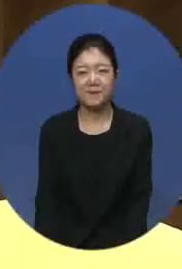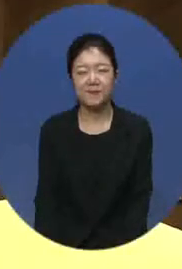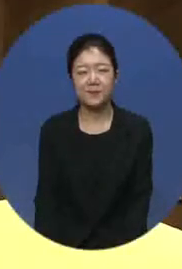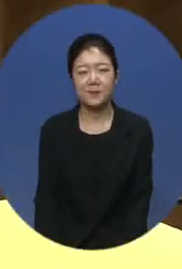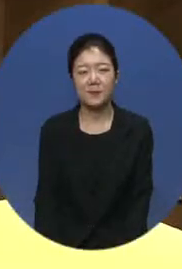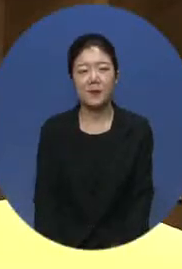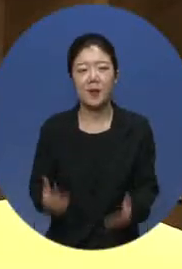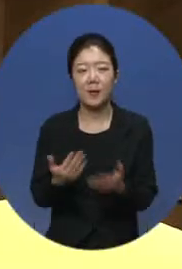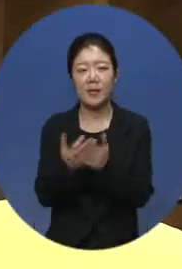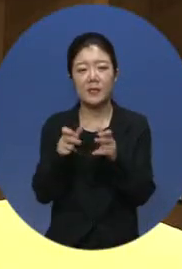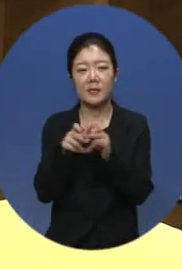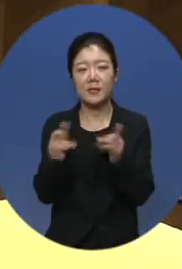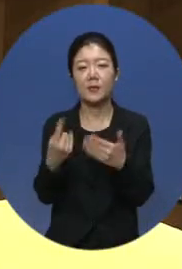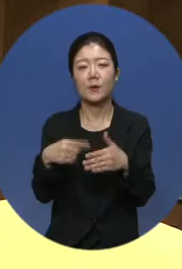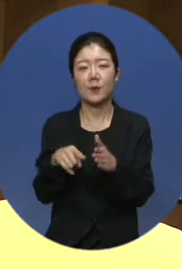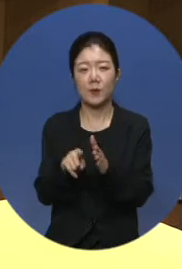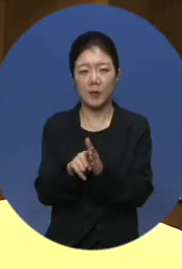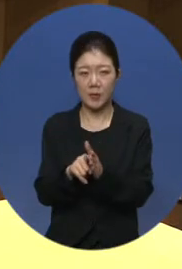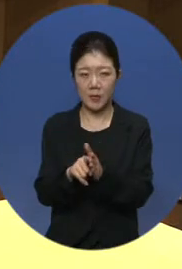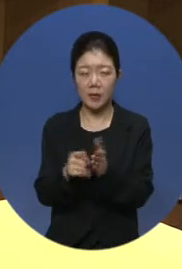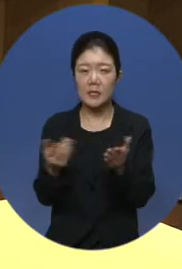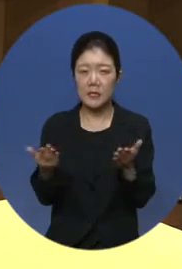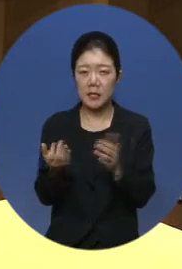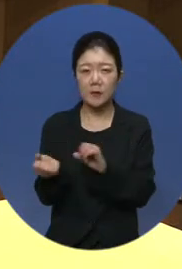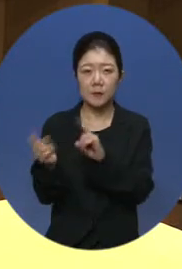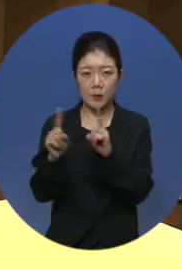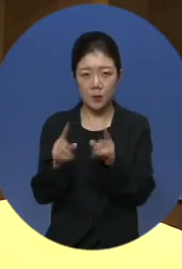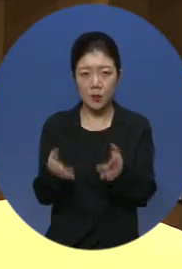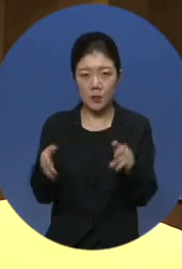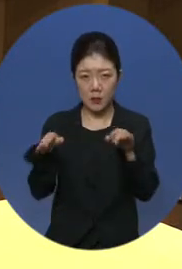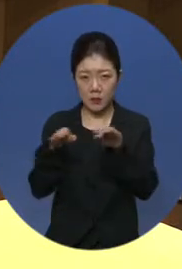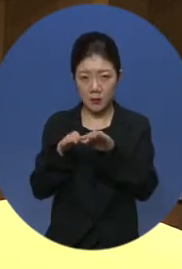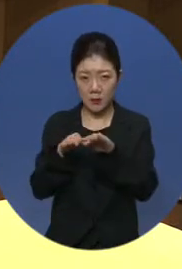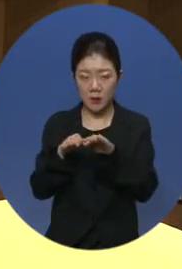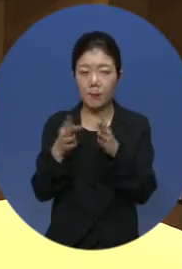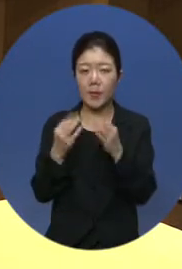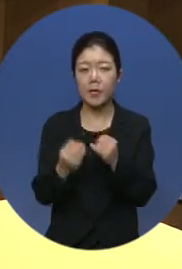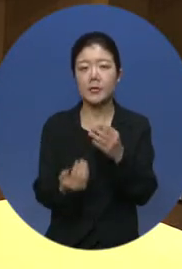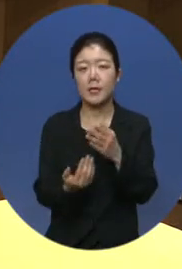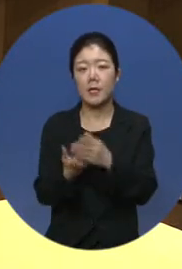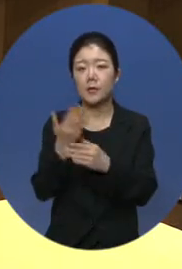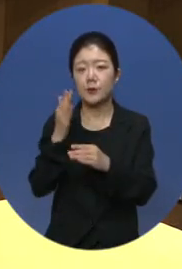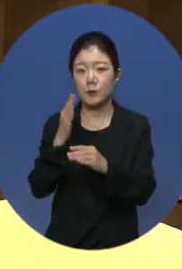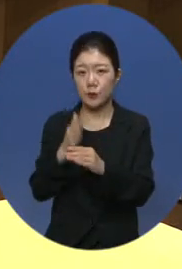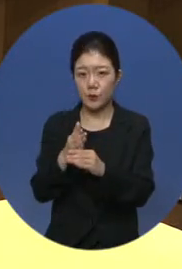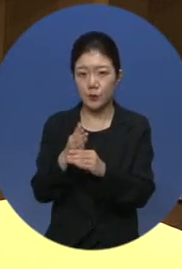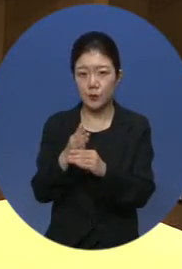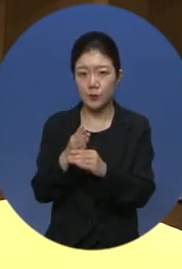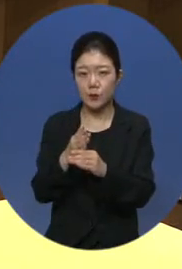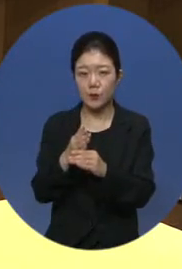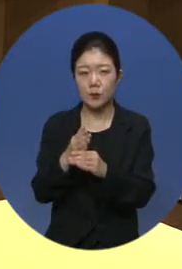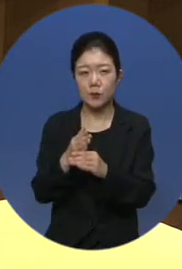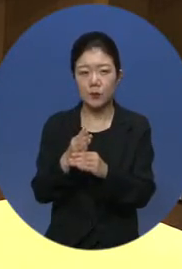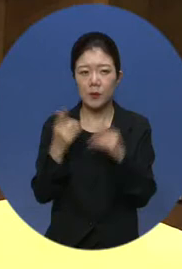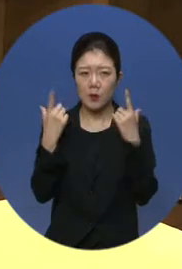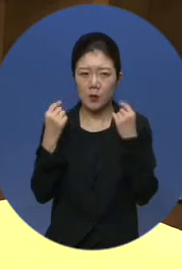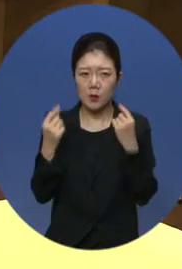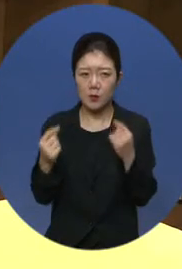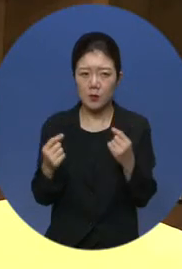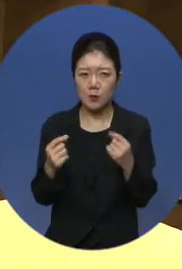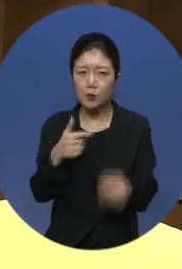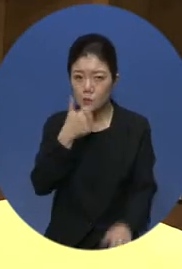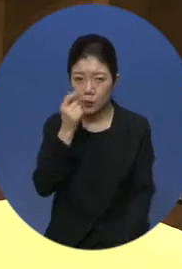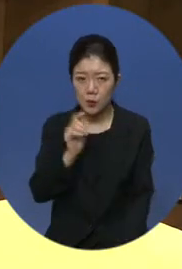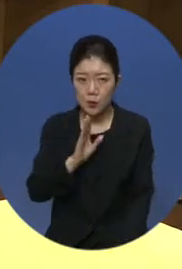이제 발달 장애인을 위한 이제 직업 재활 시설이나 이런 것들이 이제 최근에 많이 생겨나고 있는데 여전히 좀 부족한